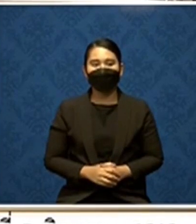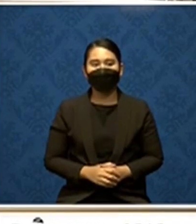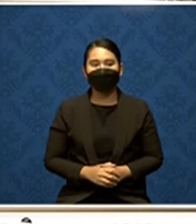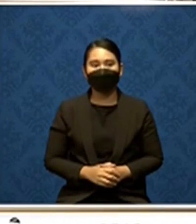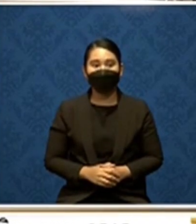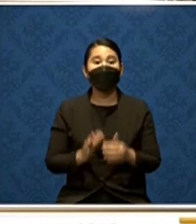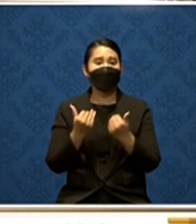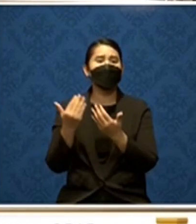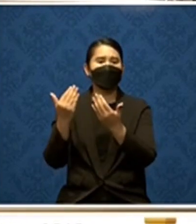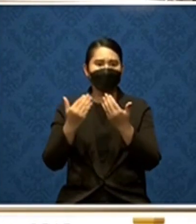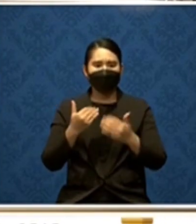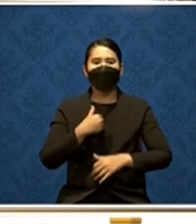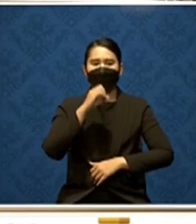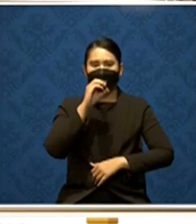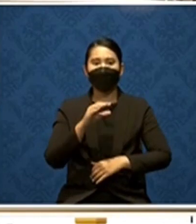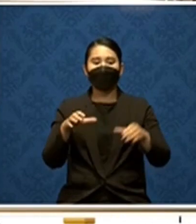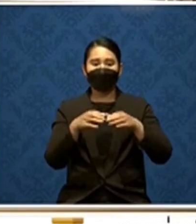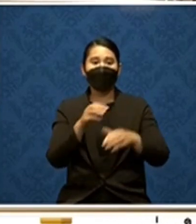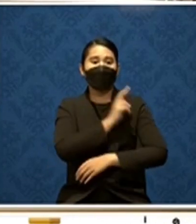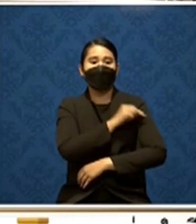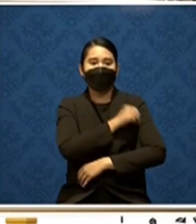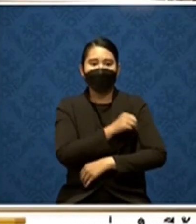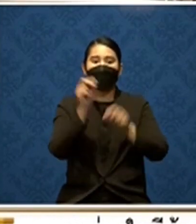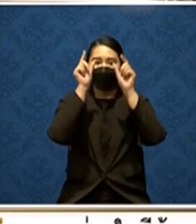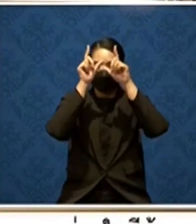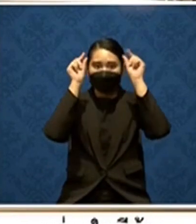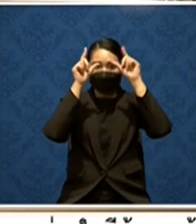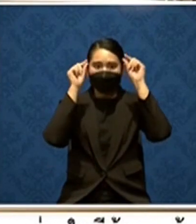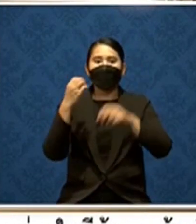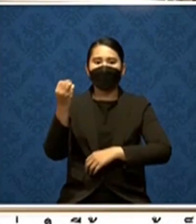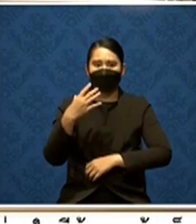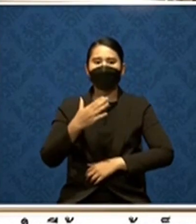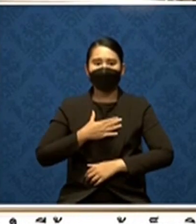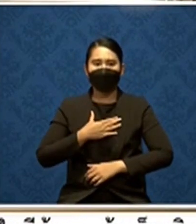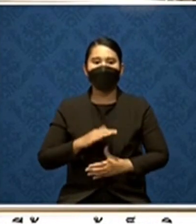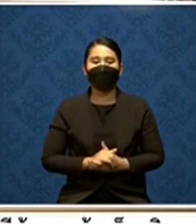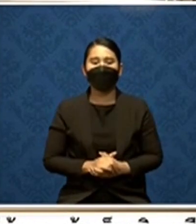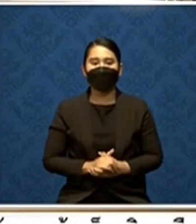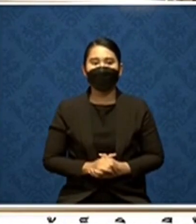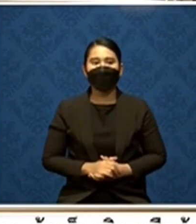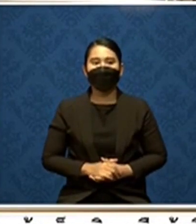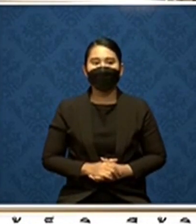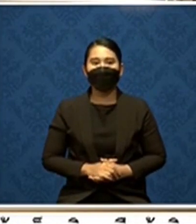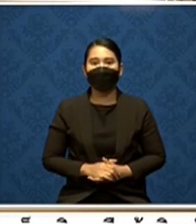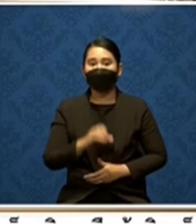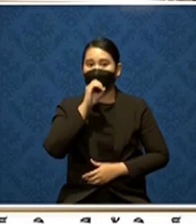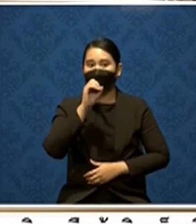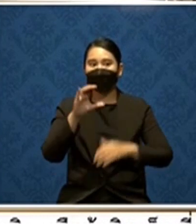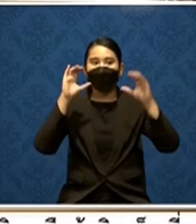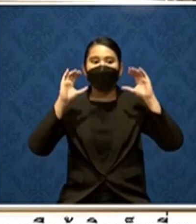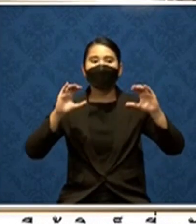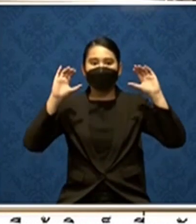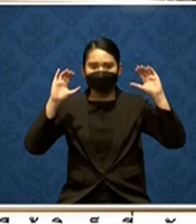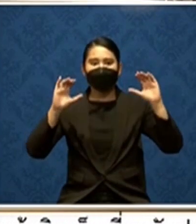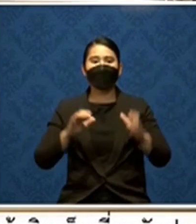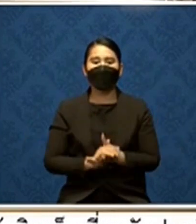มาวันนี้บุคลากรทางการแพทย์ครับฝากข้อเรียกร้องมากับผมนะครับวันนี้ให้มาบอกรัฐบาลประยุทธ์ชุด